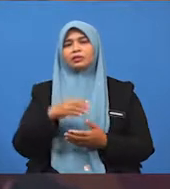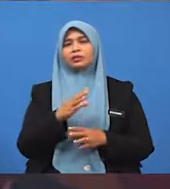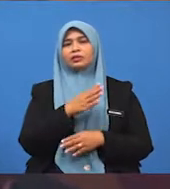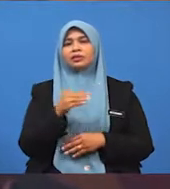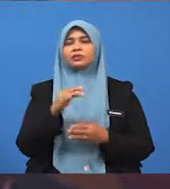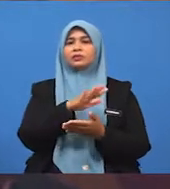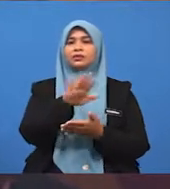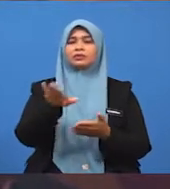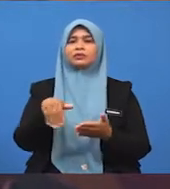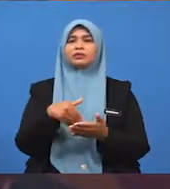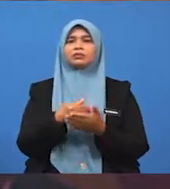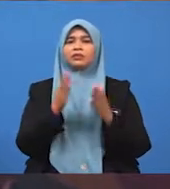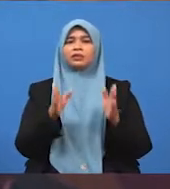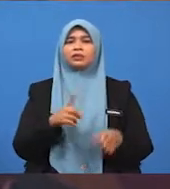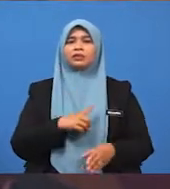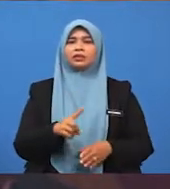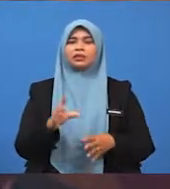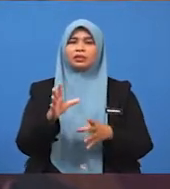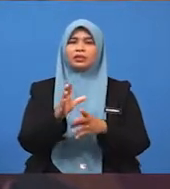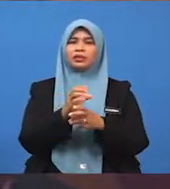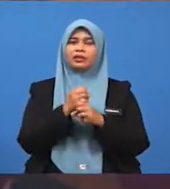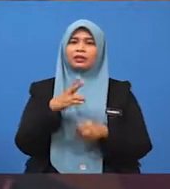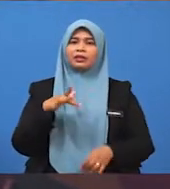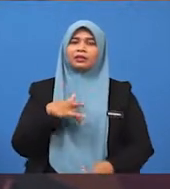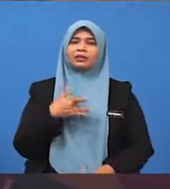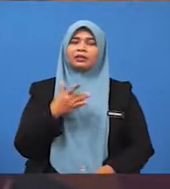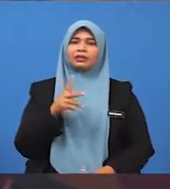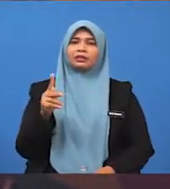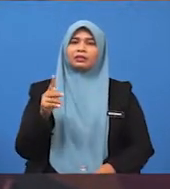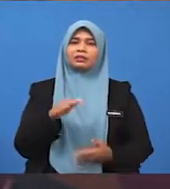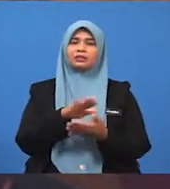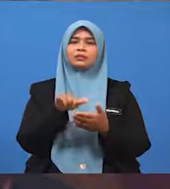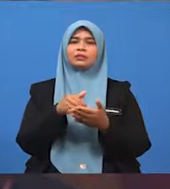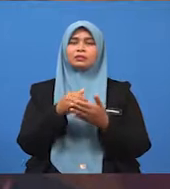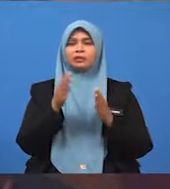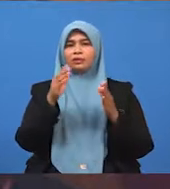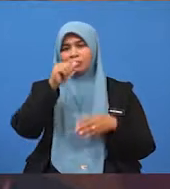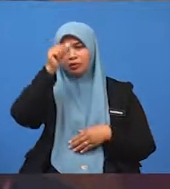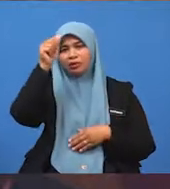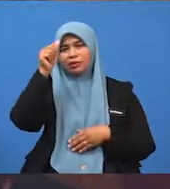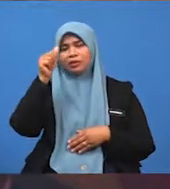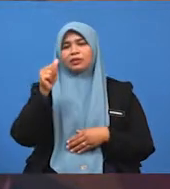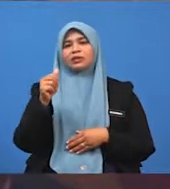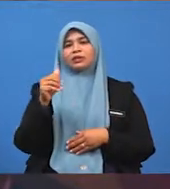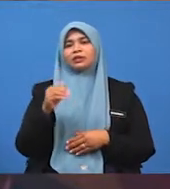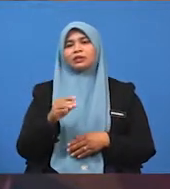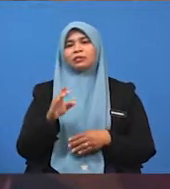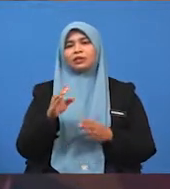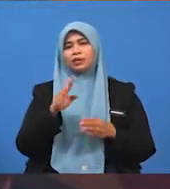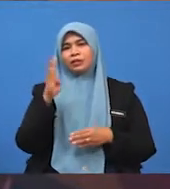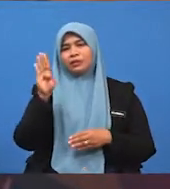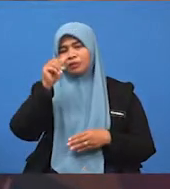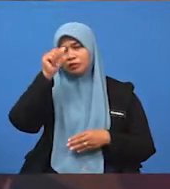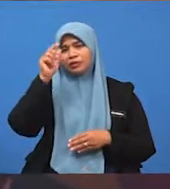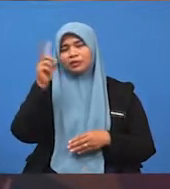Taala sentiasa memberi kekuatan dan bantuan serta pertolongan kepada baginda